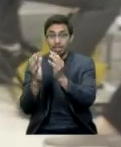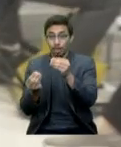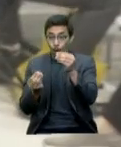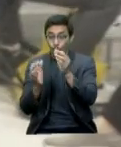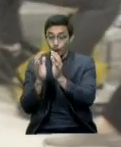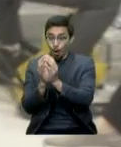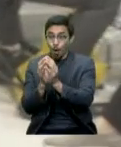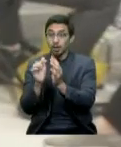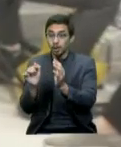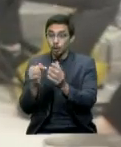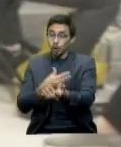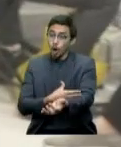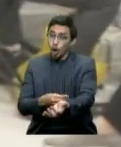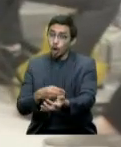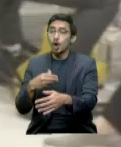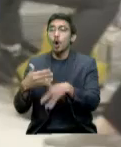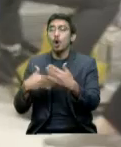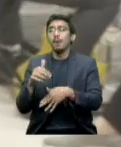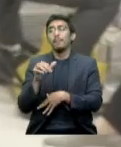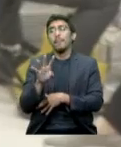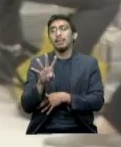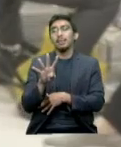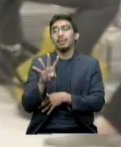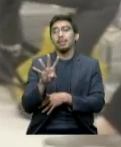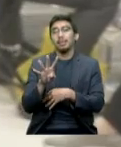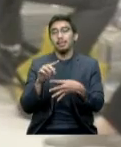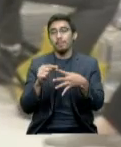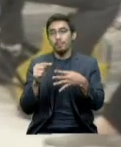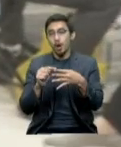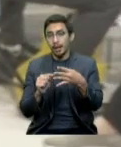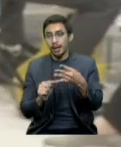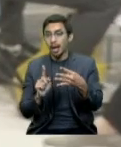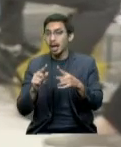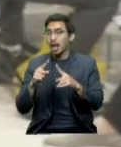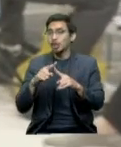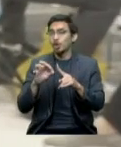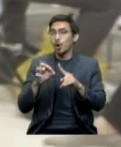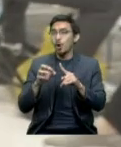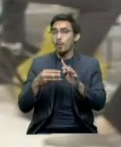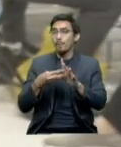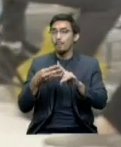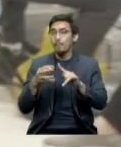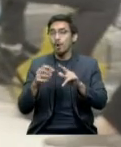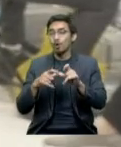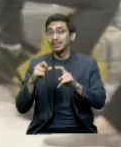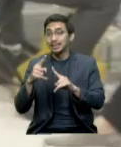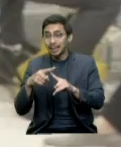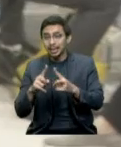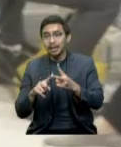pendonor, kami bisa olah menjadi 4 komponen, yaitu sel darah merah, trombosit, dan FFP. Artinya kalau